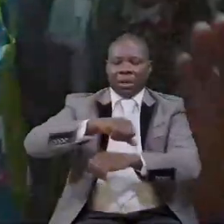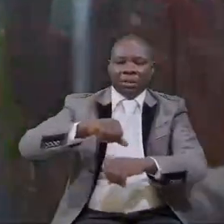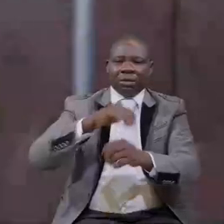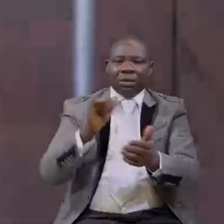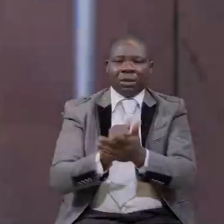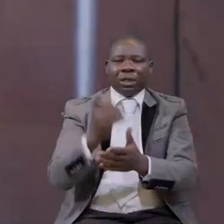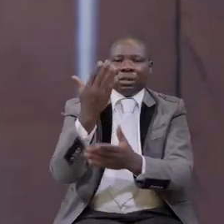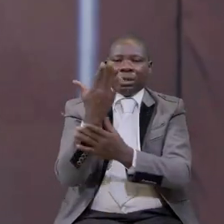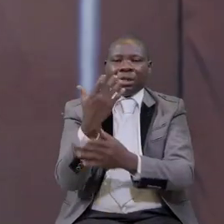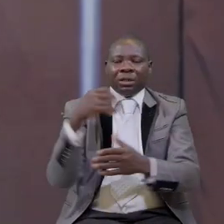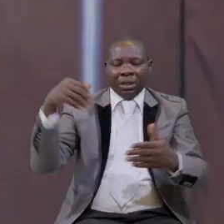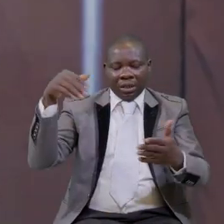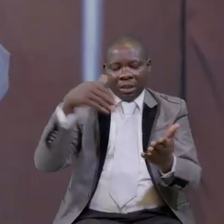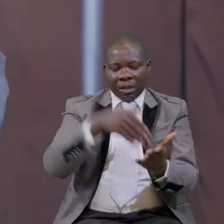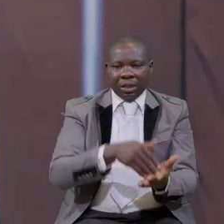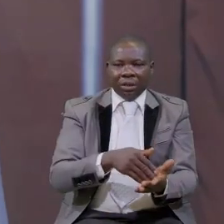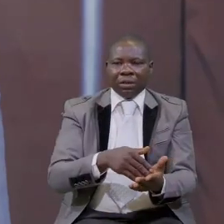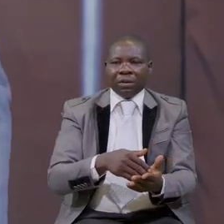Je vais oindre cette main à nouveau.